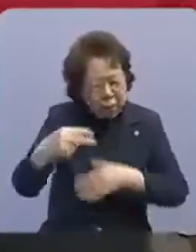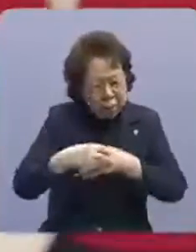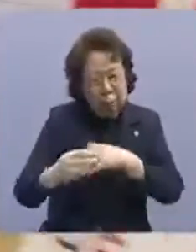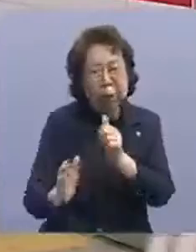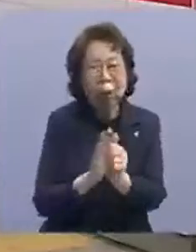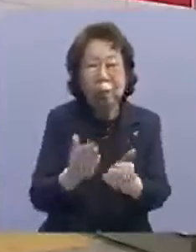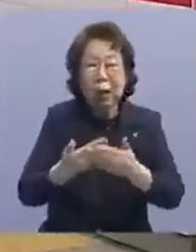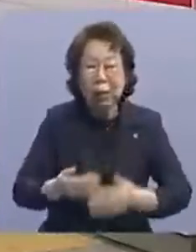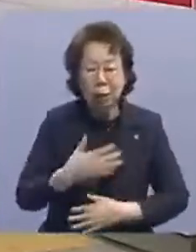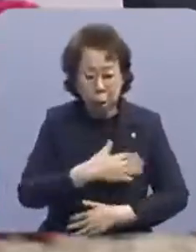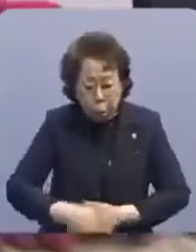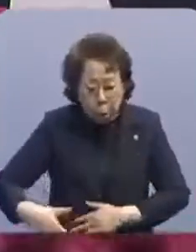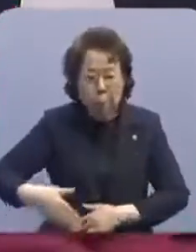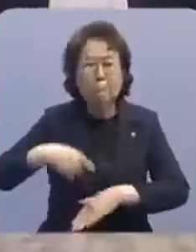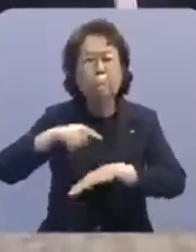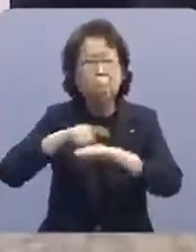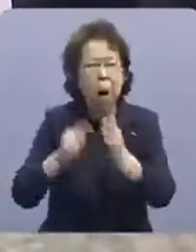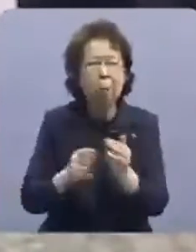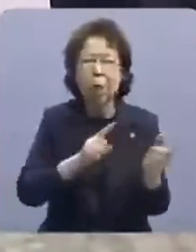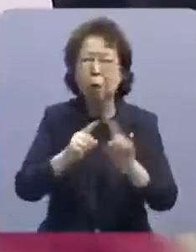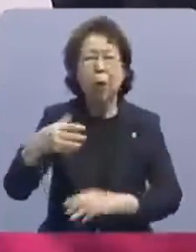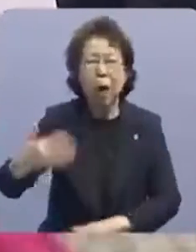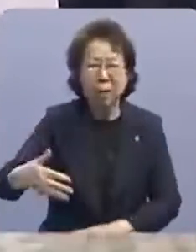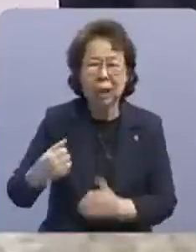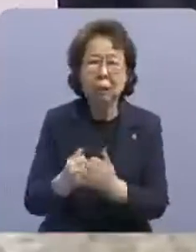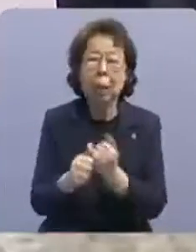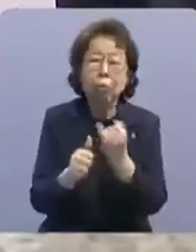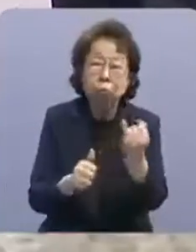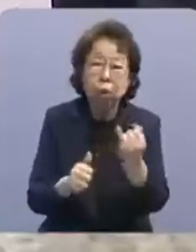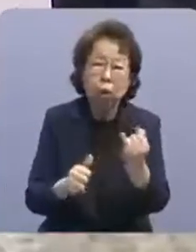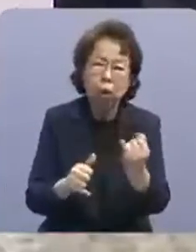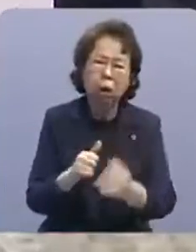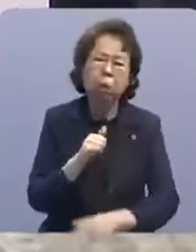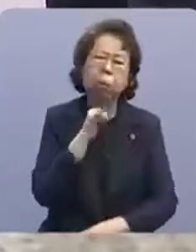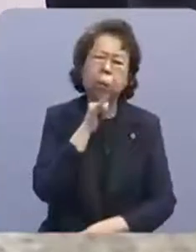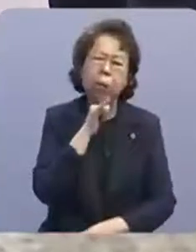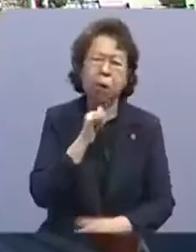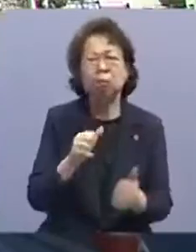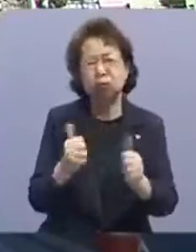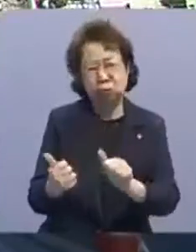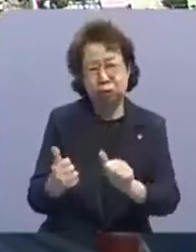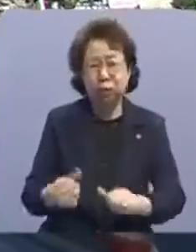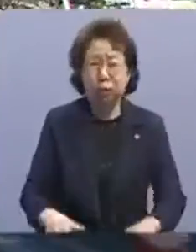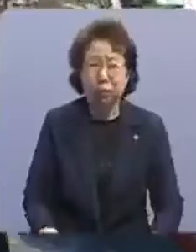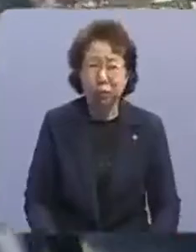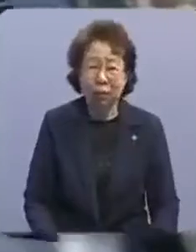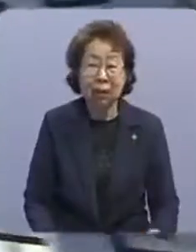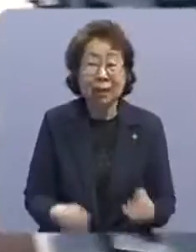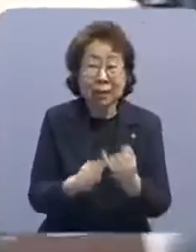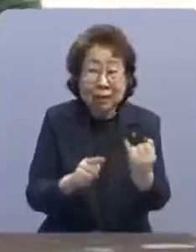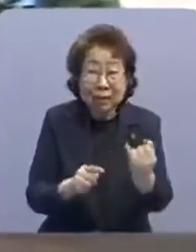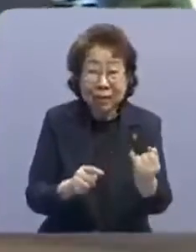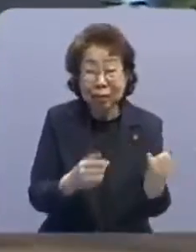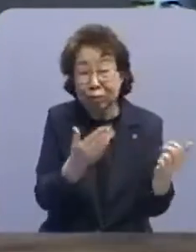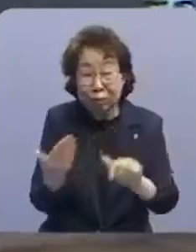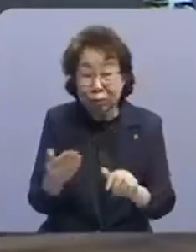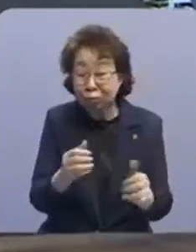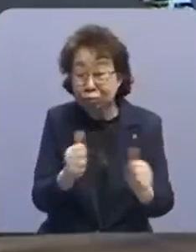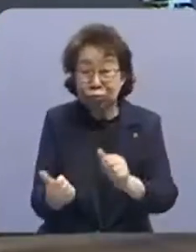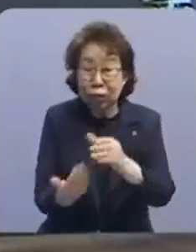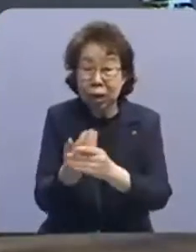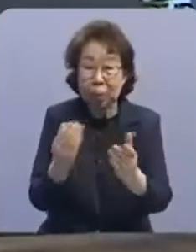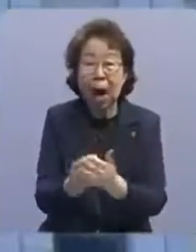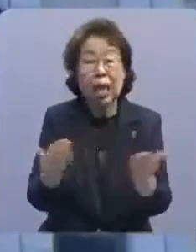몸도 마음도 회복하지 못해 부인은 끝내 스스로 목숨을 끊었습니다 이 노동자의 사망을 업무상